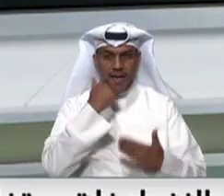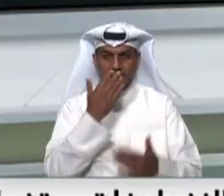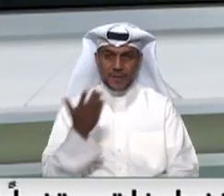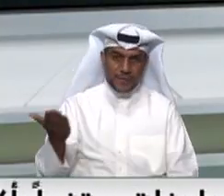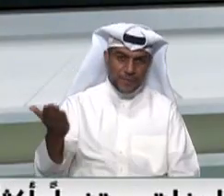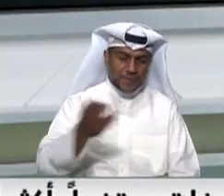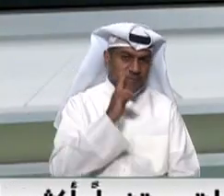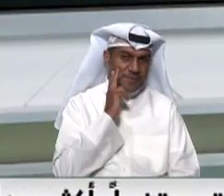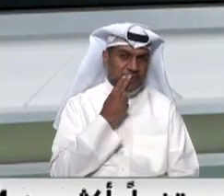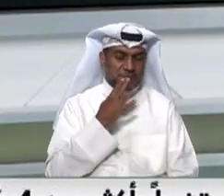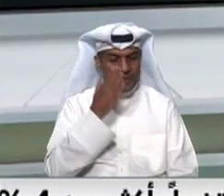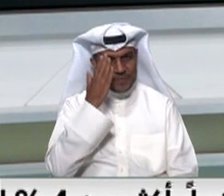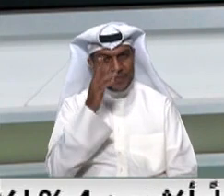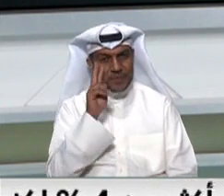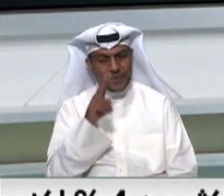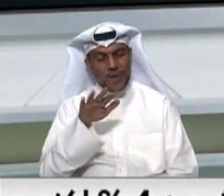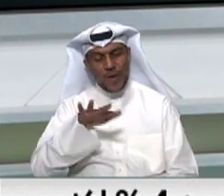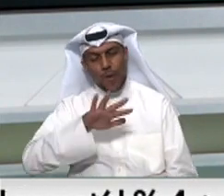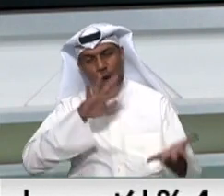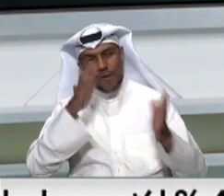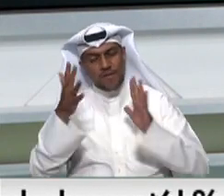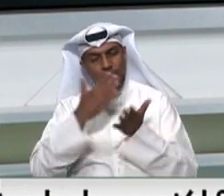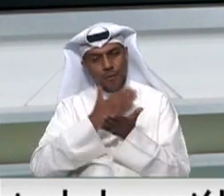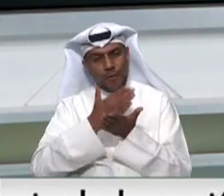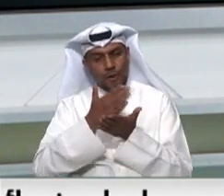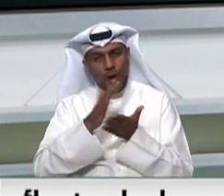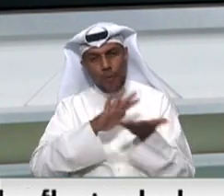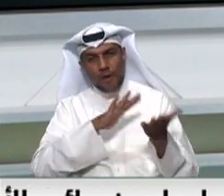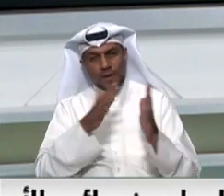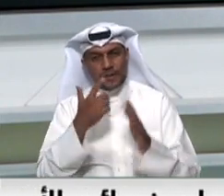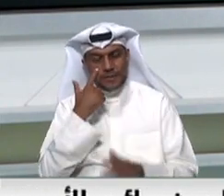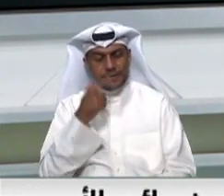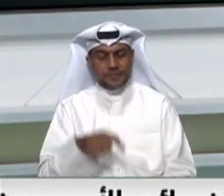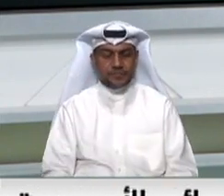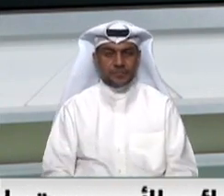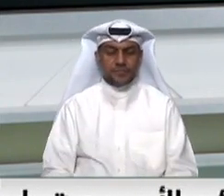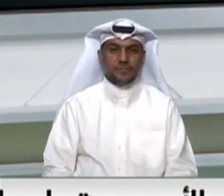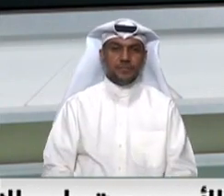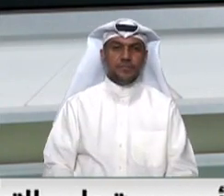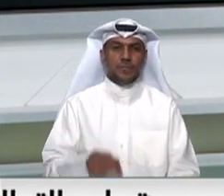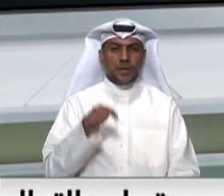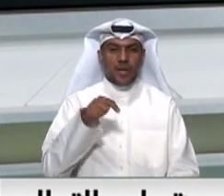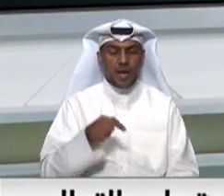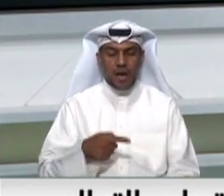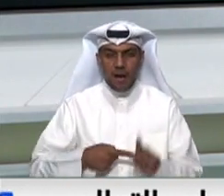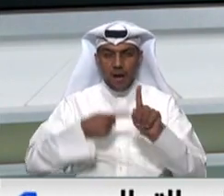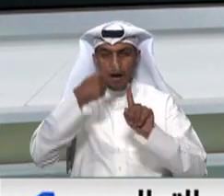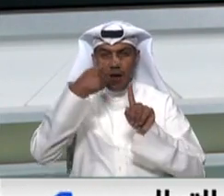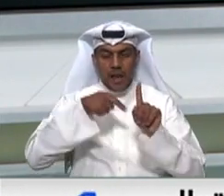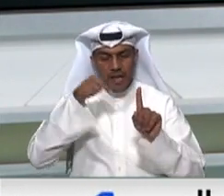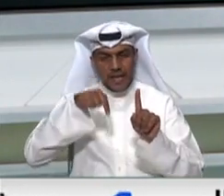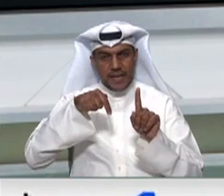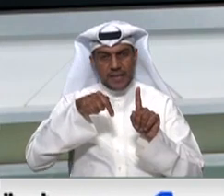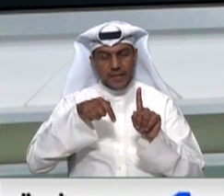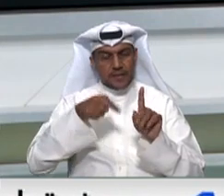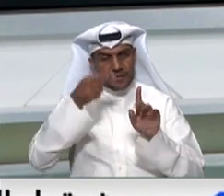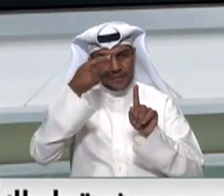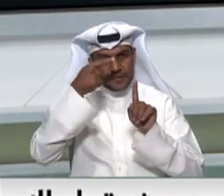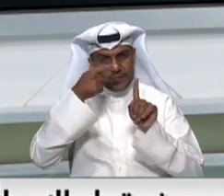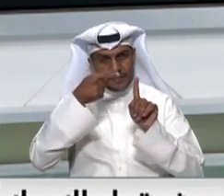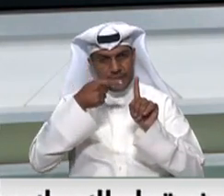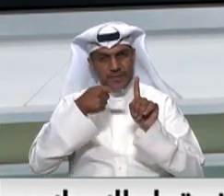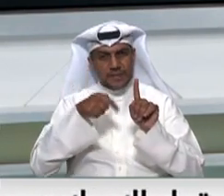أعزائي المشاهدين في نشرتنا الجوية لهذا اليوم، أجواءنا اليوم أجواء معتدلة. درجات الحرارة حتى هذه اللحظة تتفاوت ما